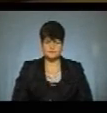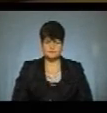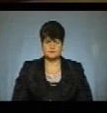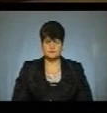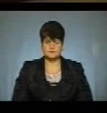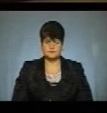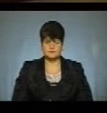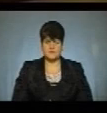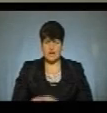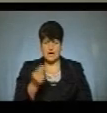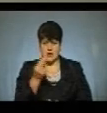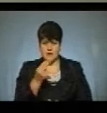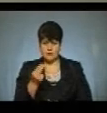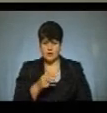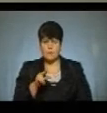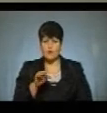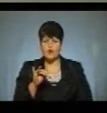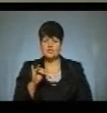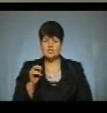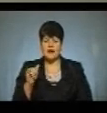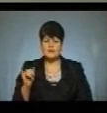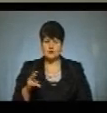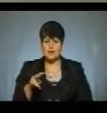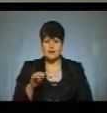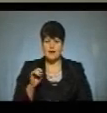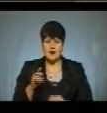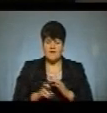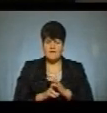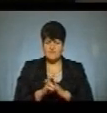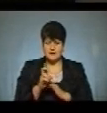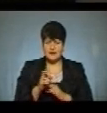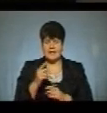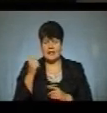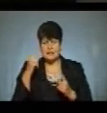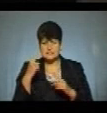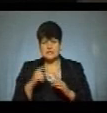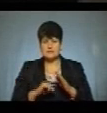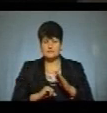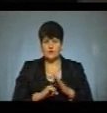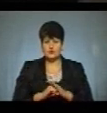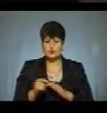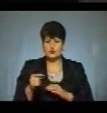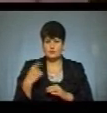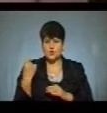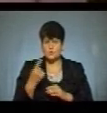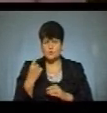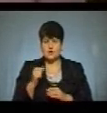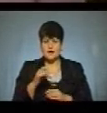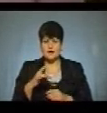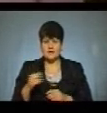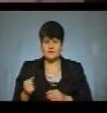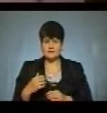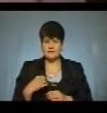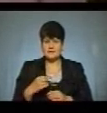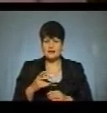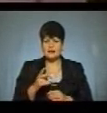Гравюра Почаївської лаври та опис Почаївського монастиря. Ревізькі казки з фонду Тернопільського обласного архіву. Ревізькі казки –